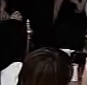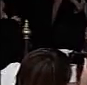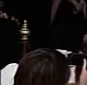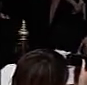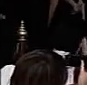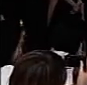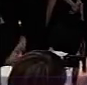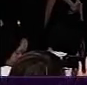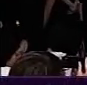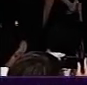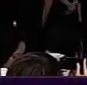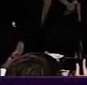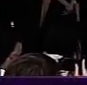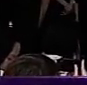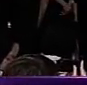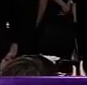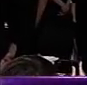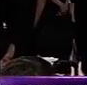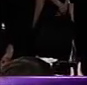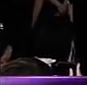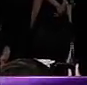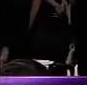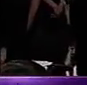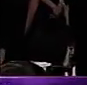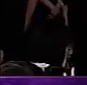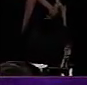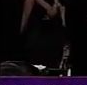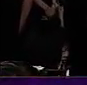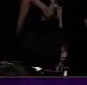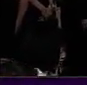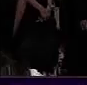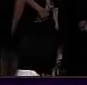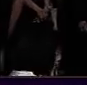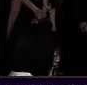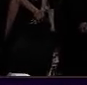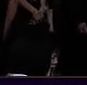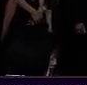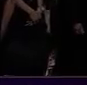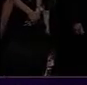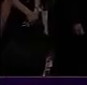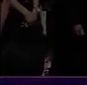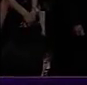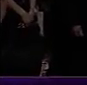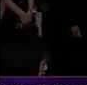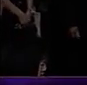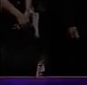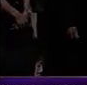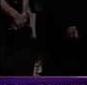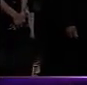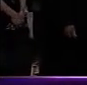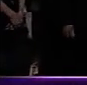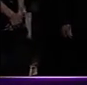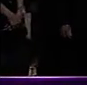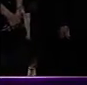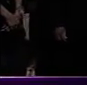ค่ะกราบเรียนพี่น้องประชาชนที่เคารพรักค่ะฉันขอใช้เวลากับพี่น้องประชาชนเ